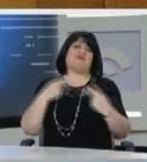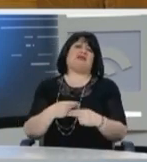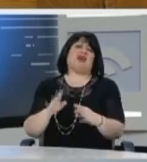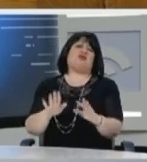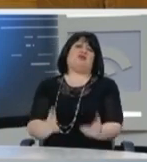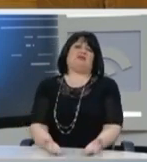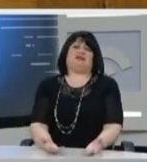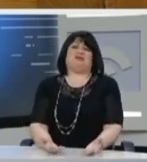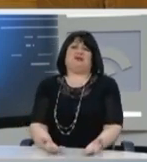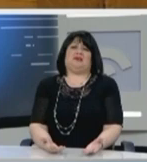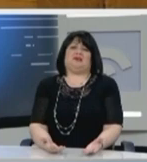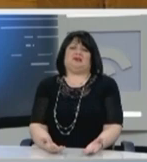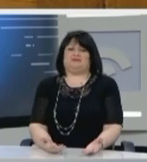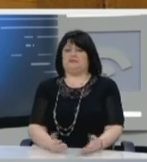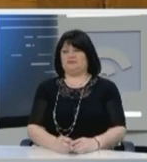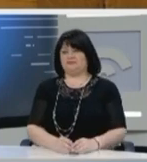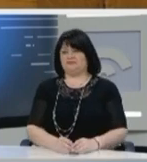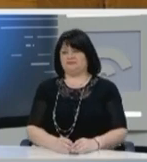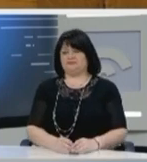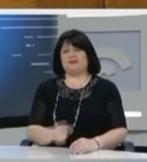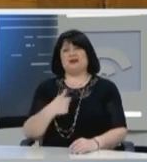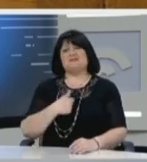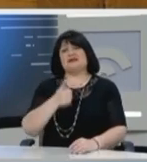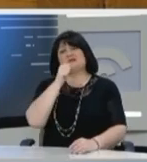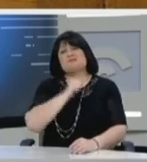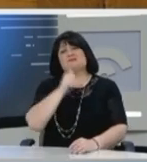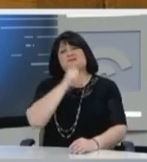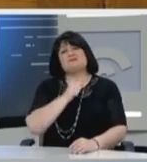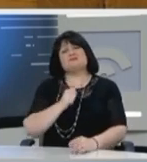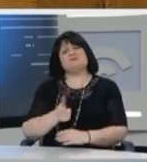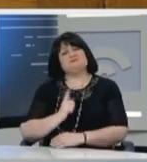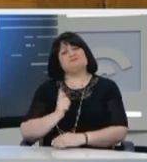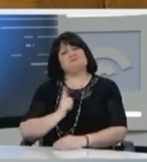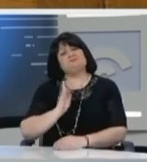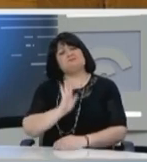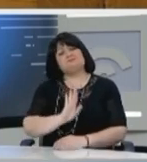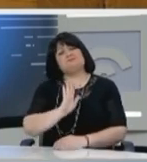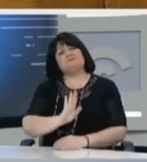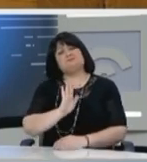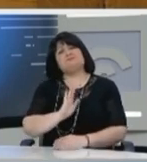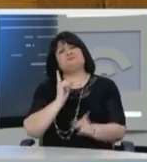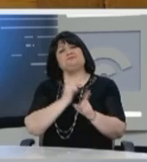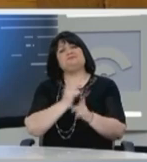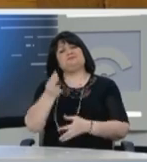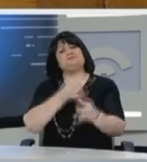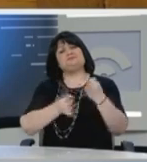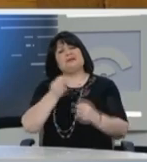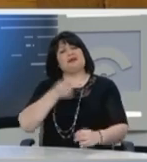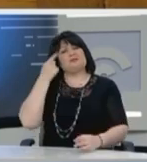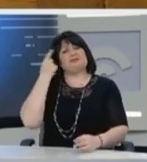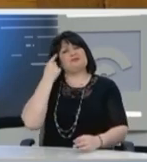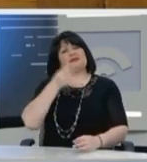διέκοψα τώρα, δείχτε λίγη. Εμείς υπομένουμε στοϊκά να μιλάτε εσείς και ιδιαίτερα όταν λέτε και